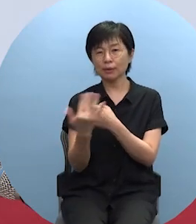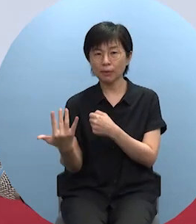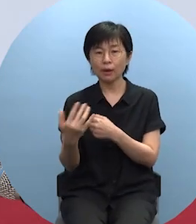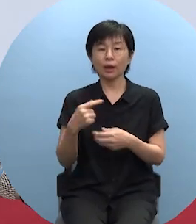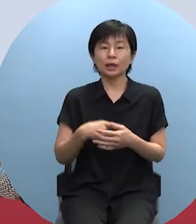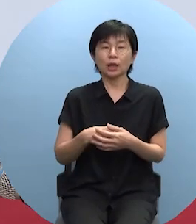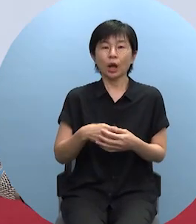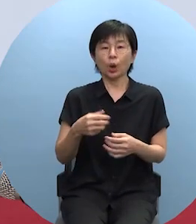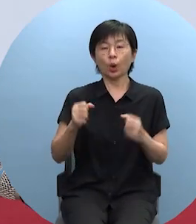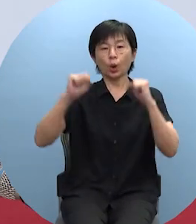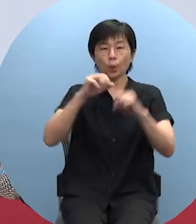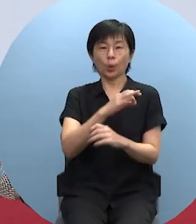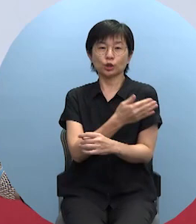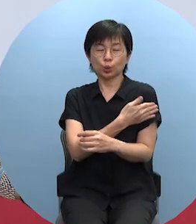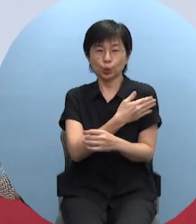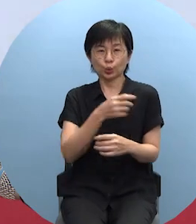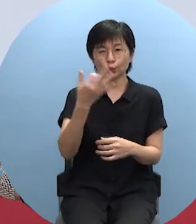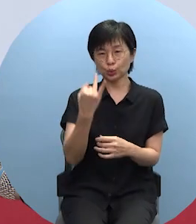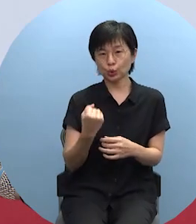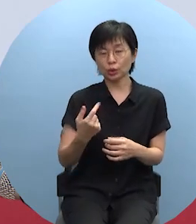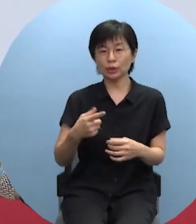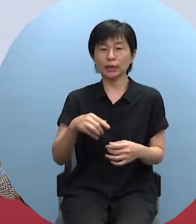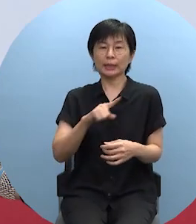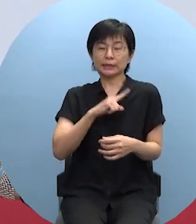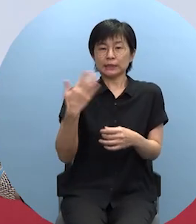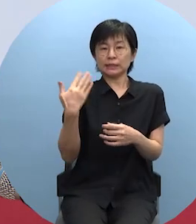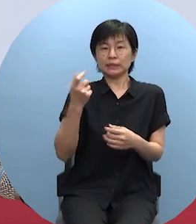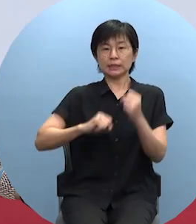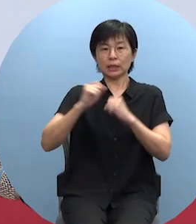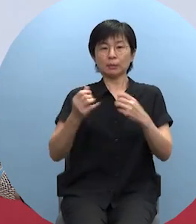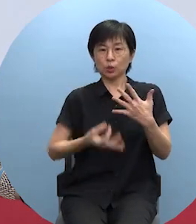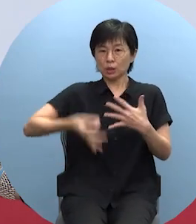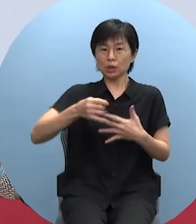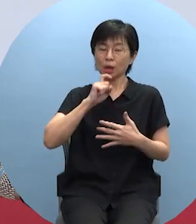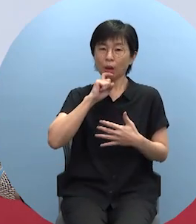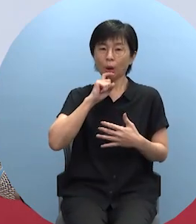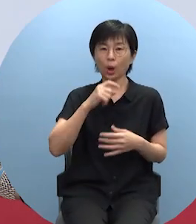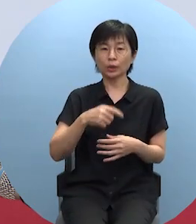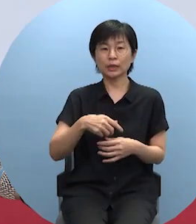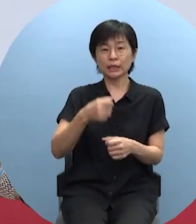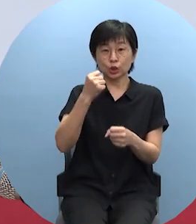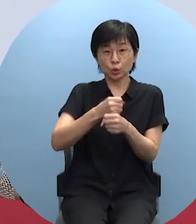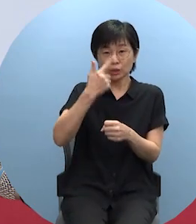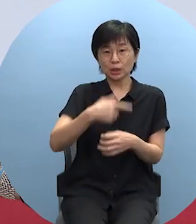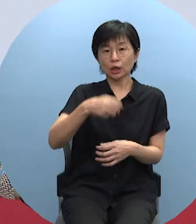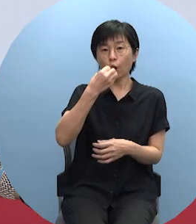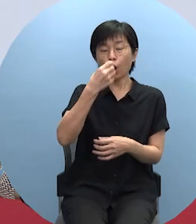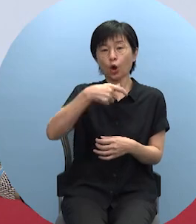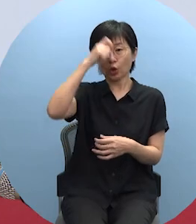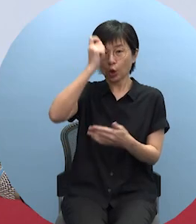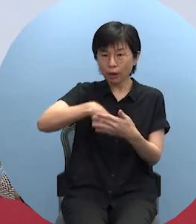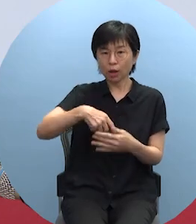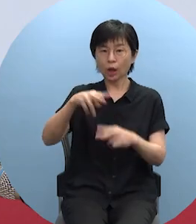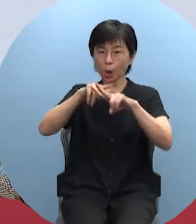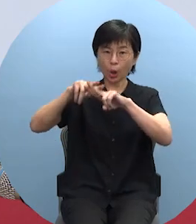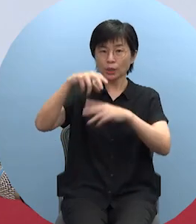運動員不單締造了自身最佳的成績，更加刷新香港紀錄以至亞洲紀